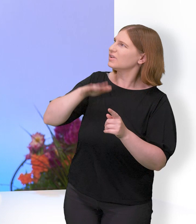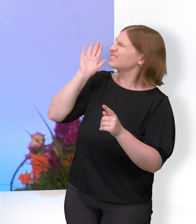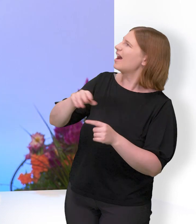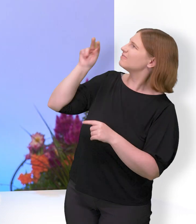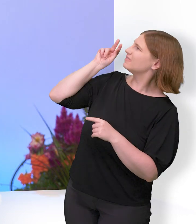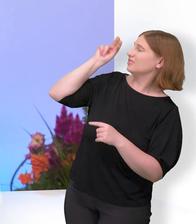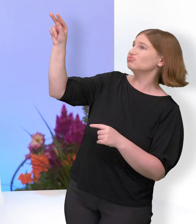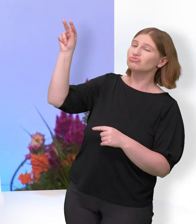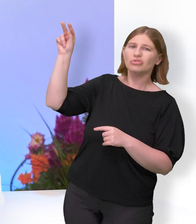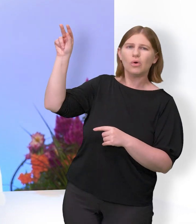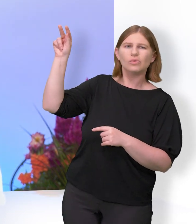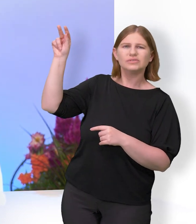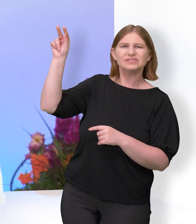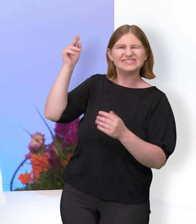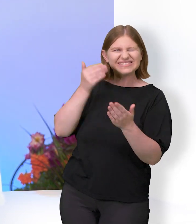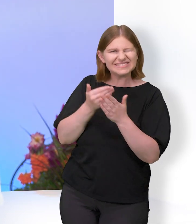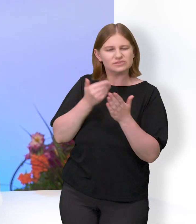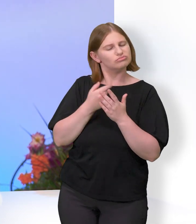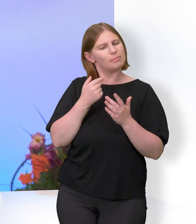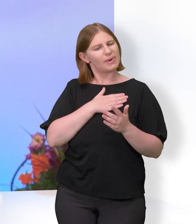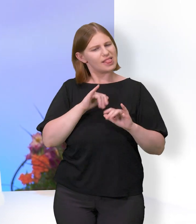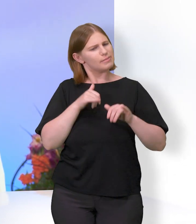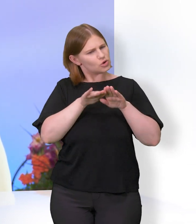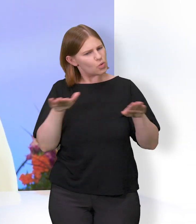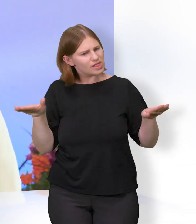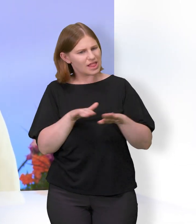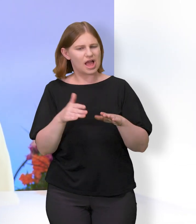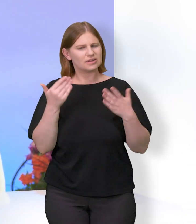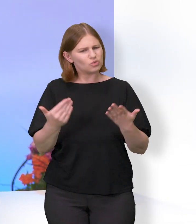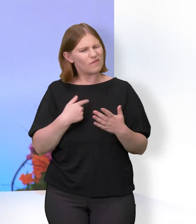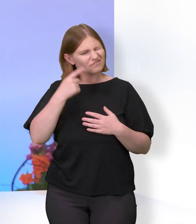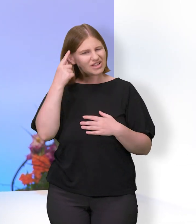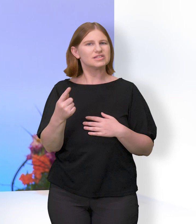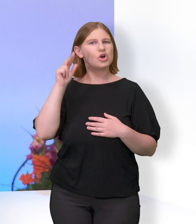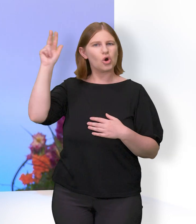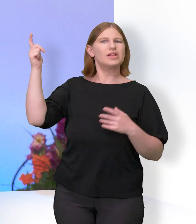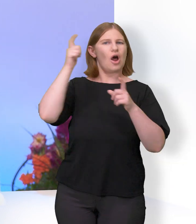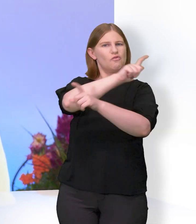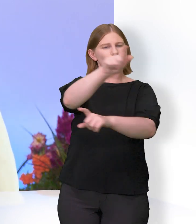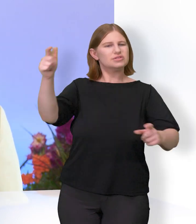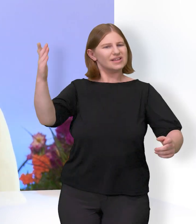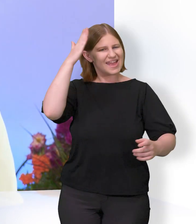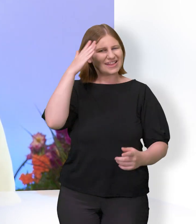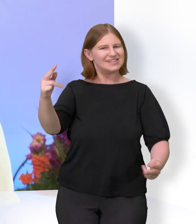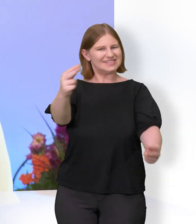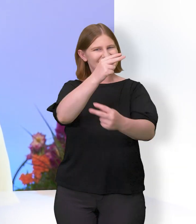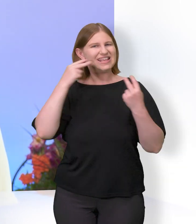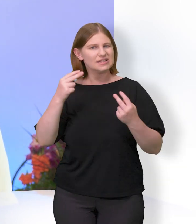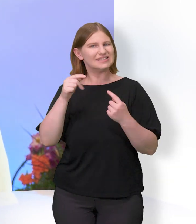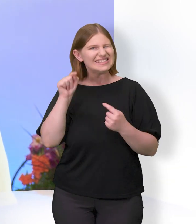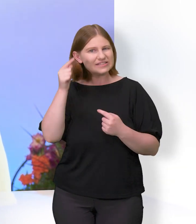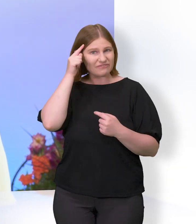darf. Und mit dieser Grundlage, mit diesem Wissen, dass Gott uns sieht und kennt, mit diesem